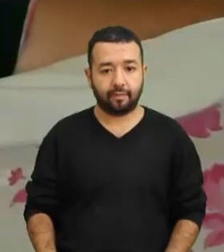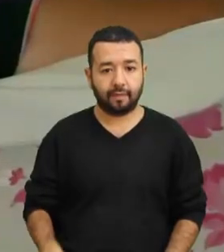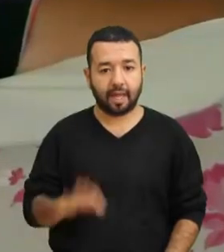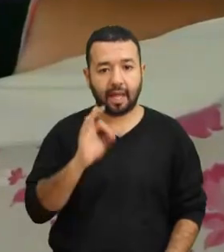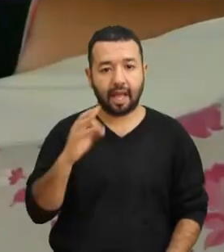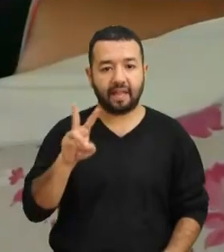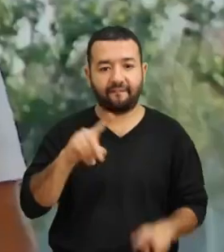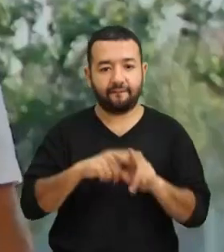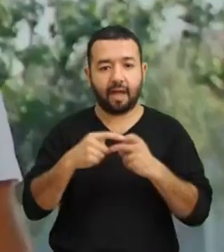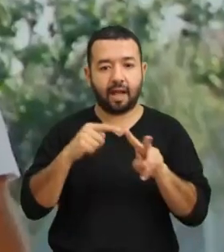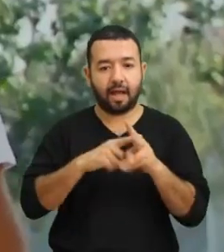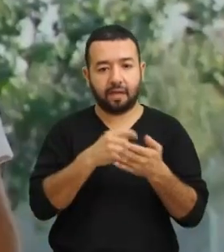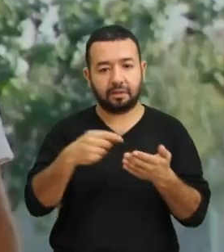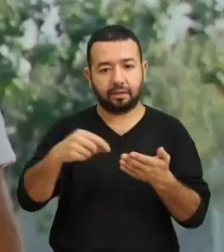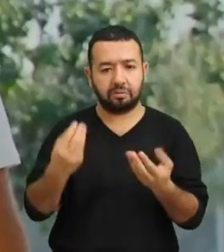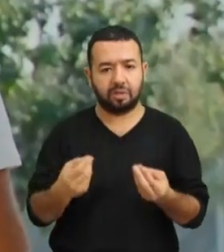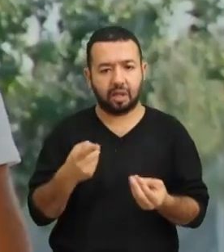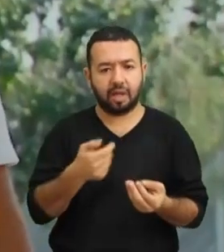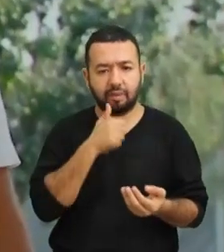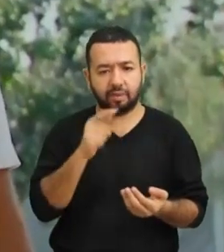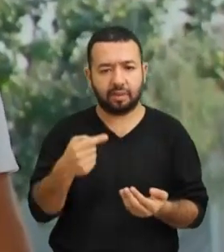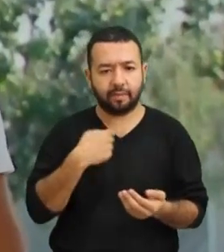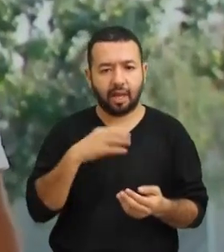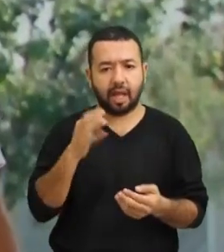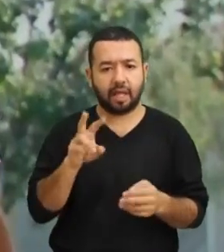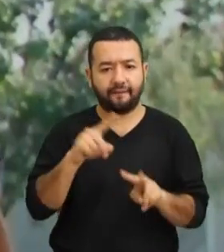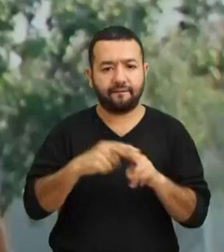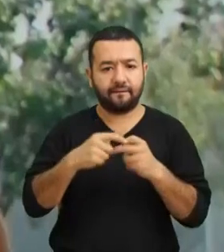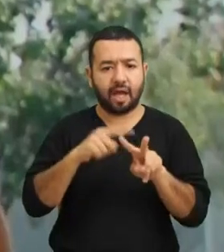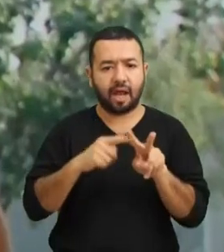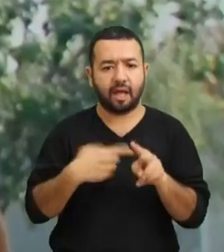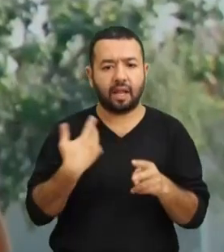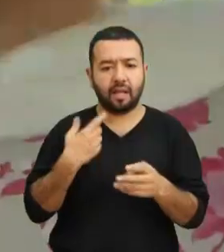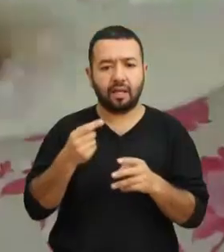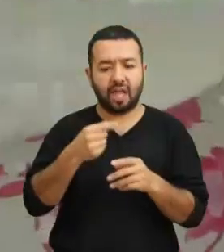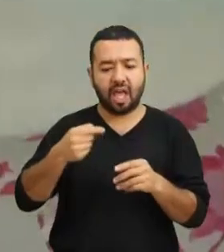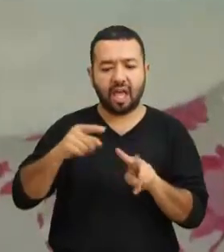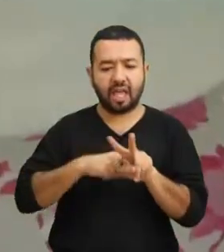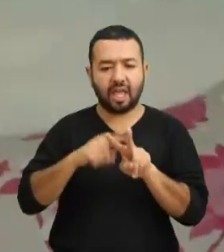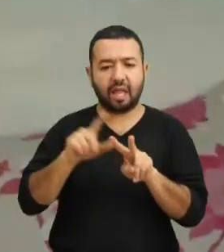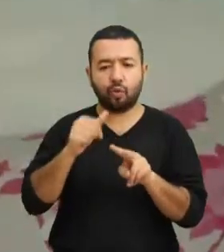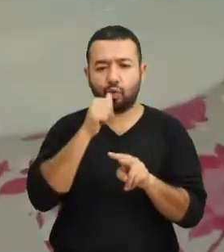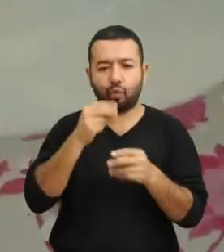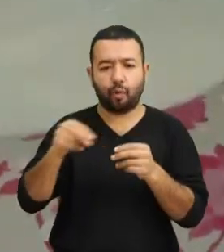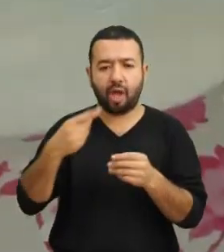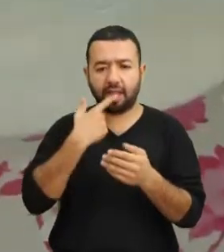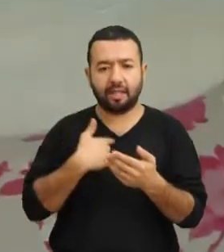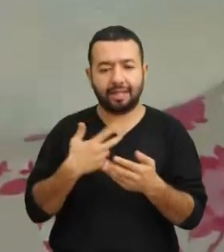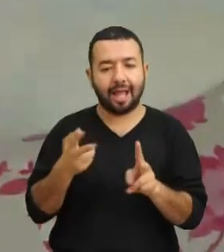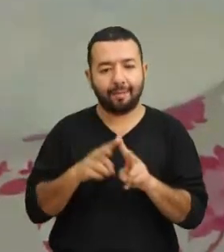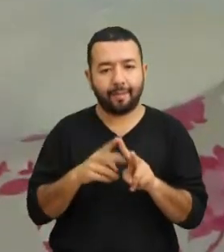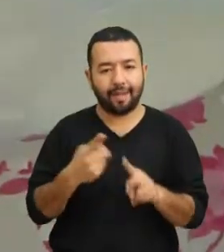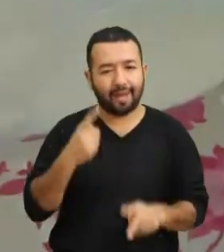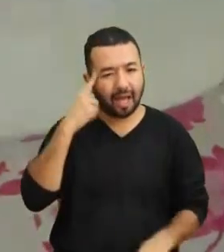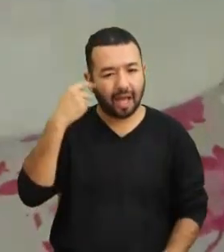Altın varakla yazacağım. Ya iyi de abi sen bana altın varak değil yaldızlı soba boyası al dedin. Aman Mehmet ya bir